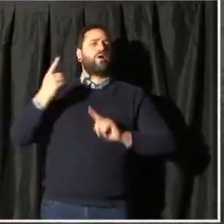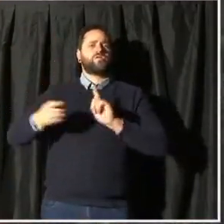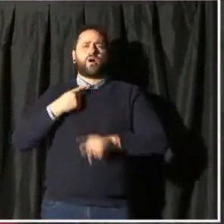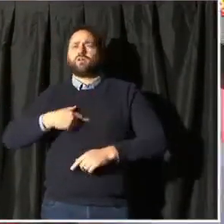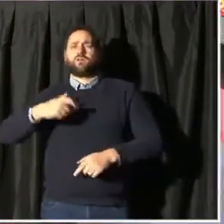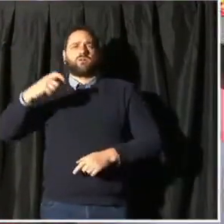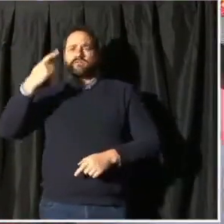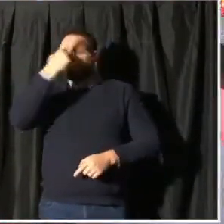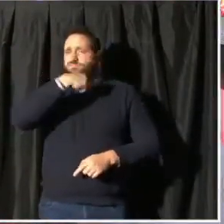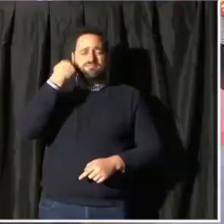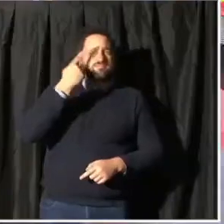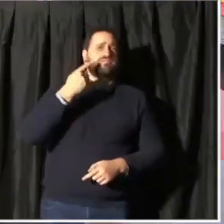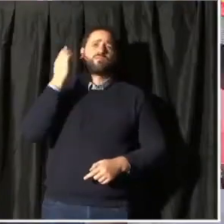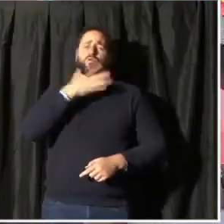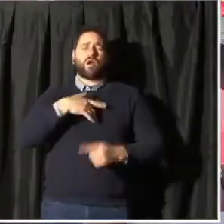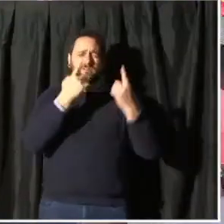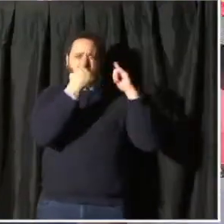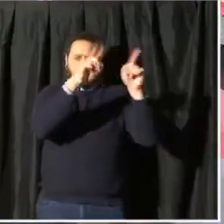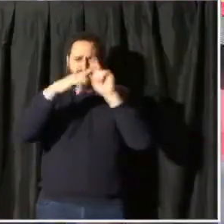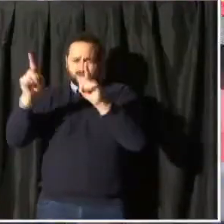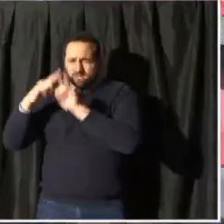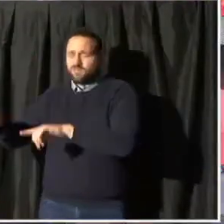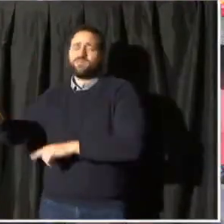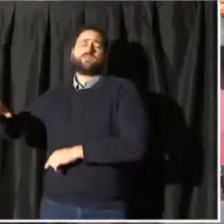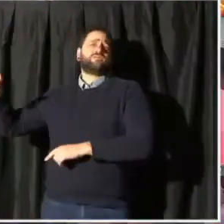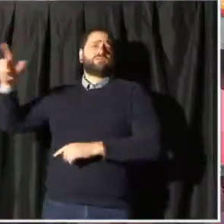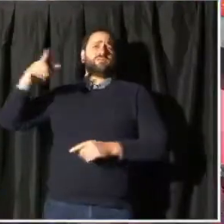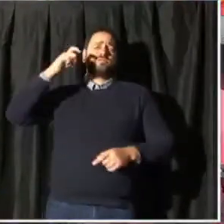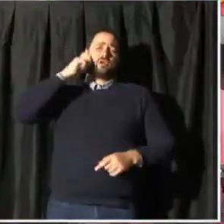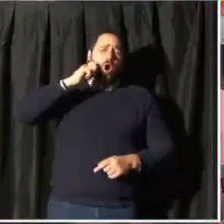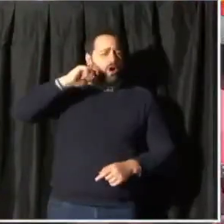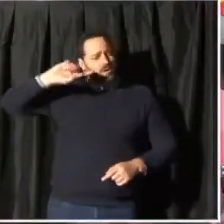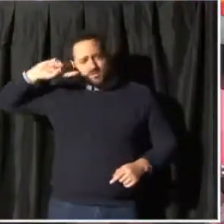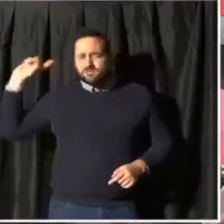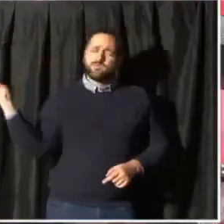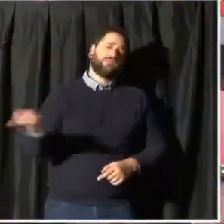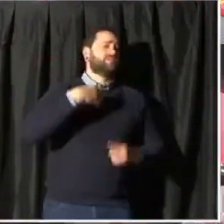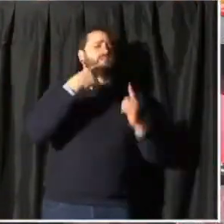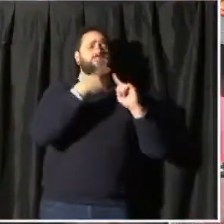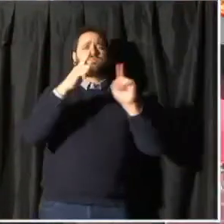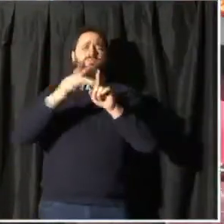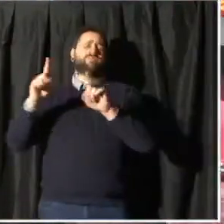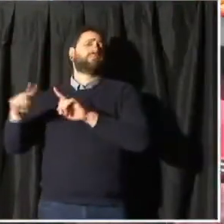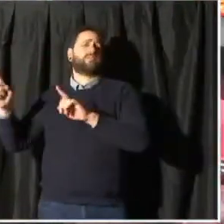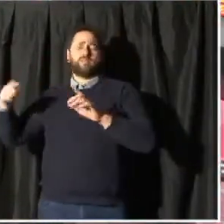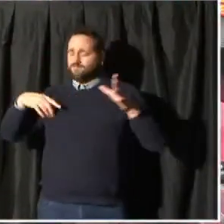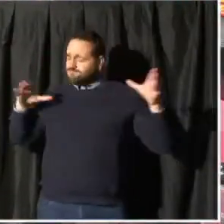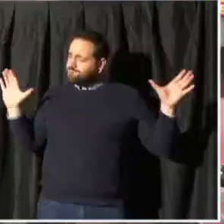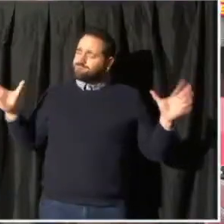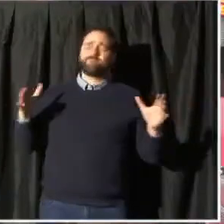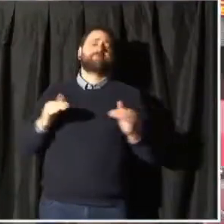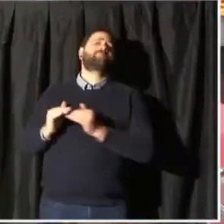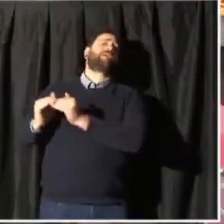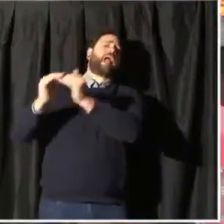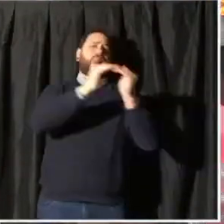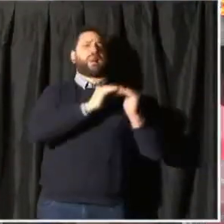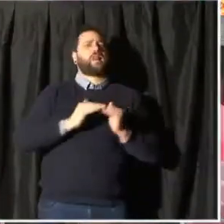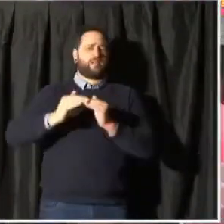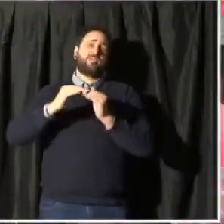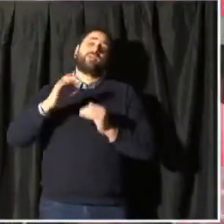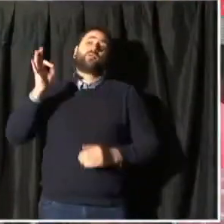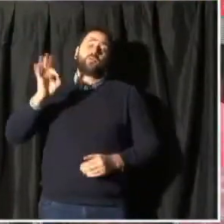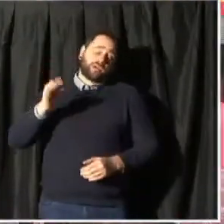peau quel que soit son genre quelle que soit son origine alors oui elle est belle la vieille gauche qui tâche